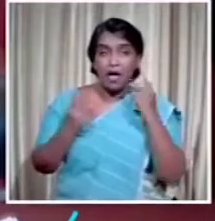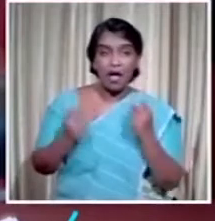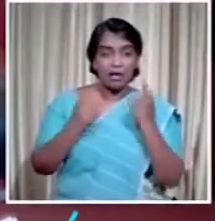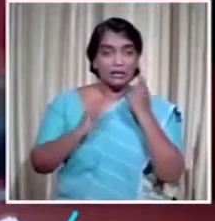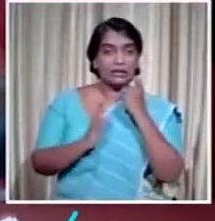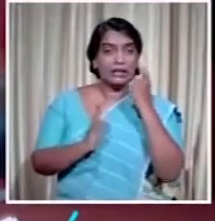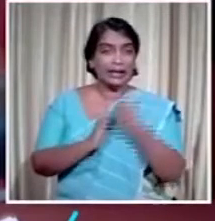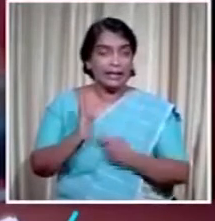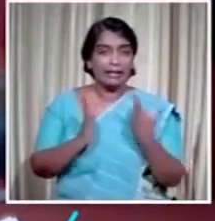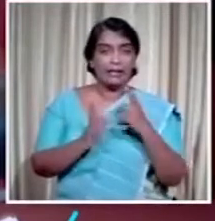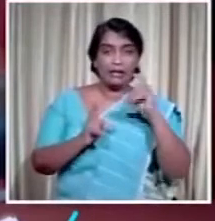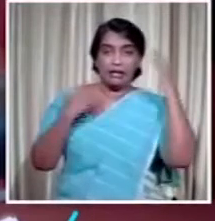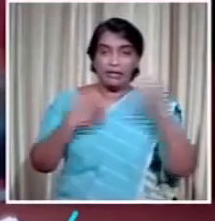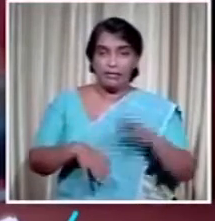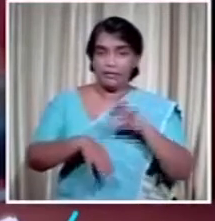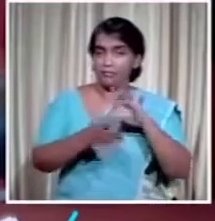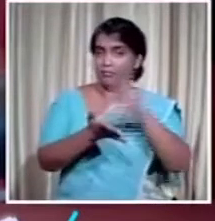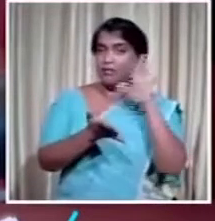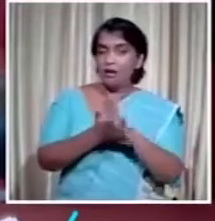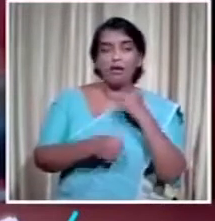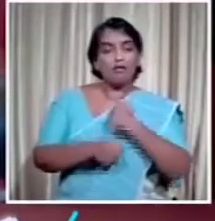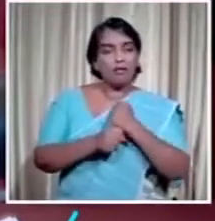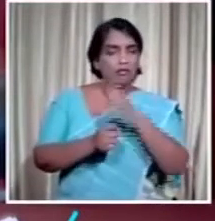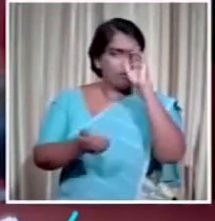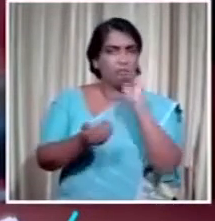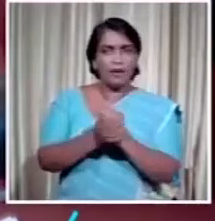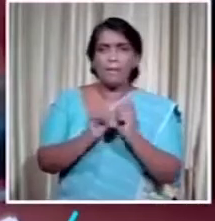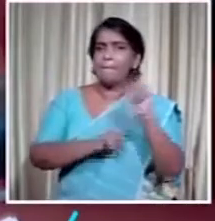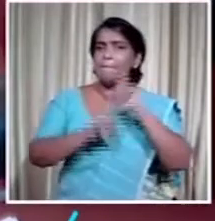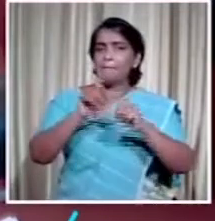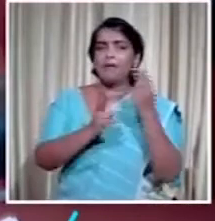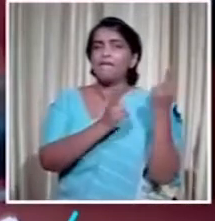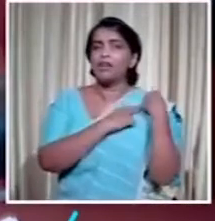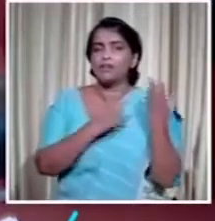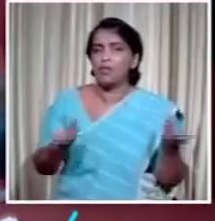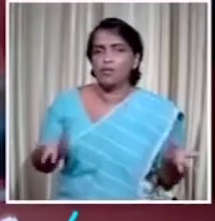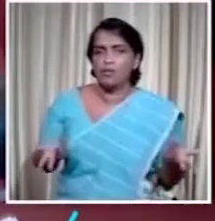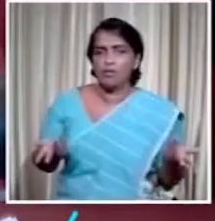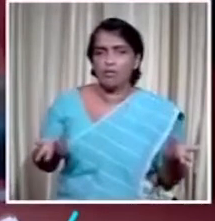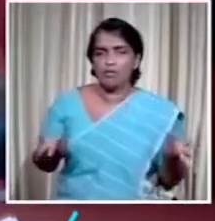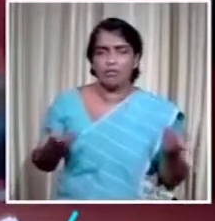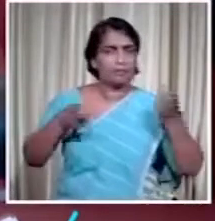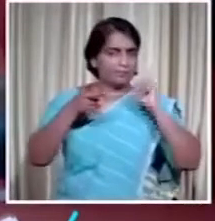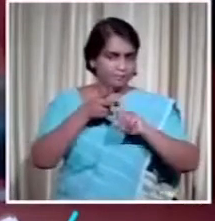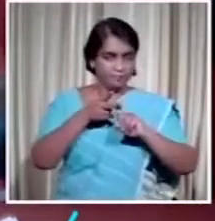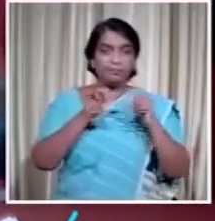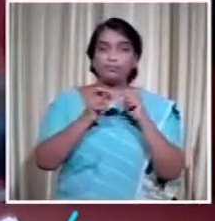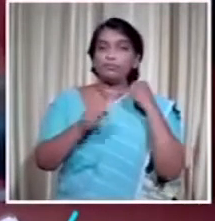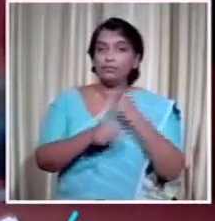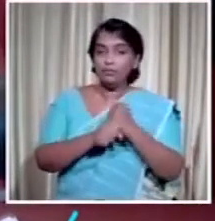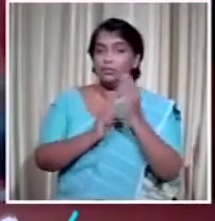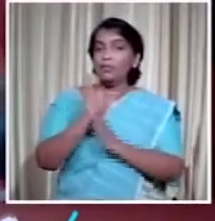neetiyak rate panawala thibena welawaka rajya arakshawa pilibada me parliamentara waga kiyanne kawuda. Ilanga Bandula